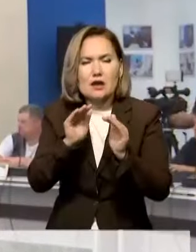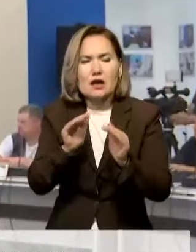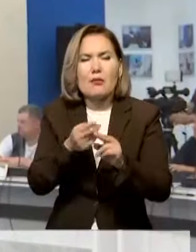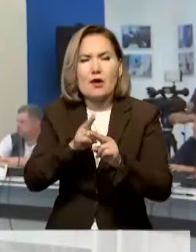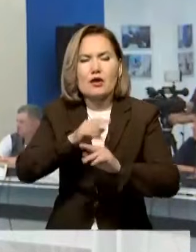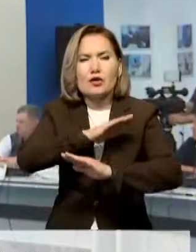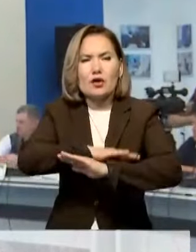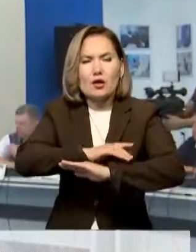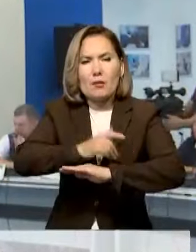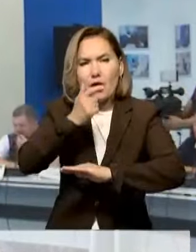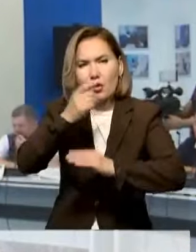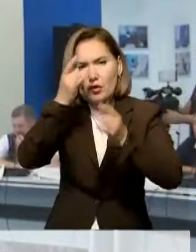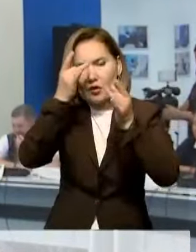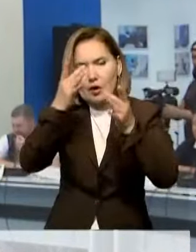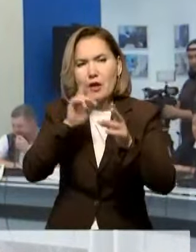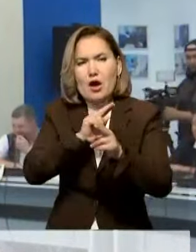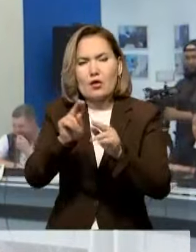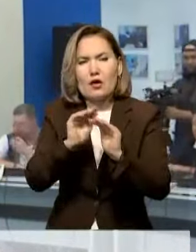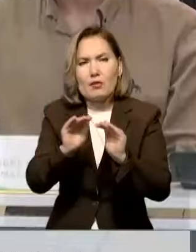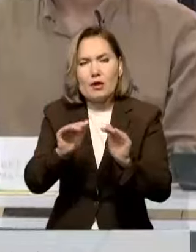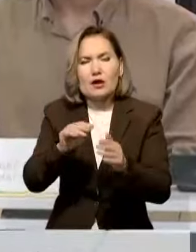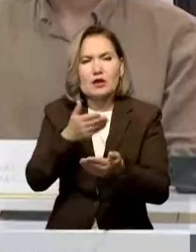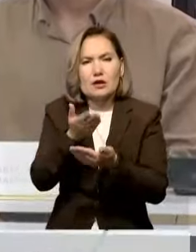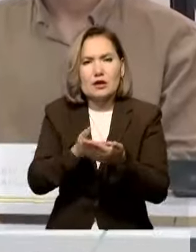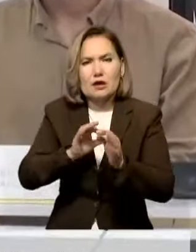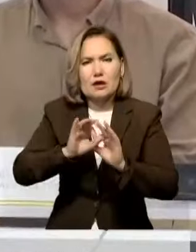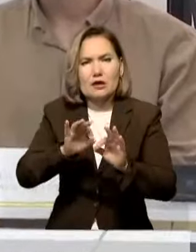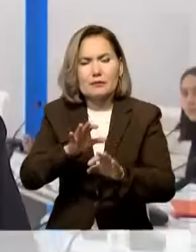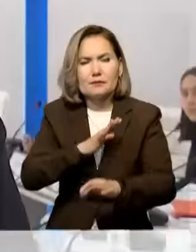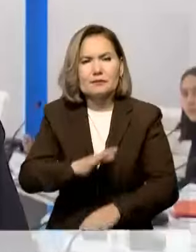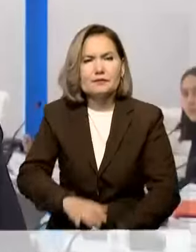көзқарасын қалыптастыруға көмек береді, дейді қатысушылар.